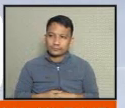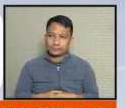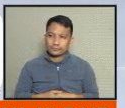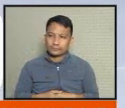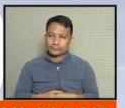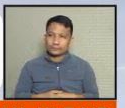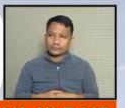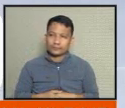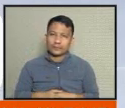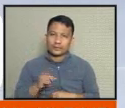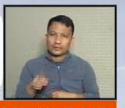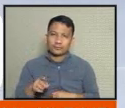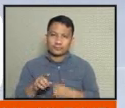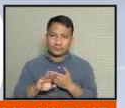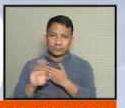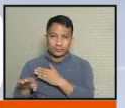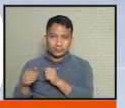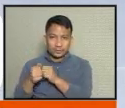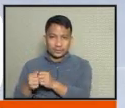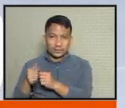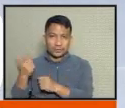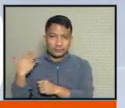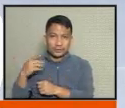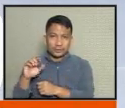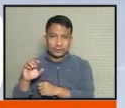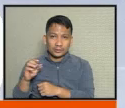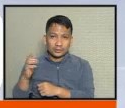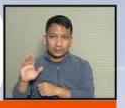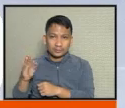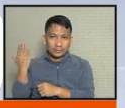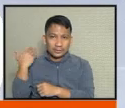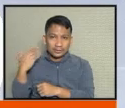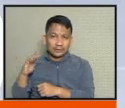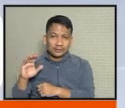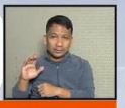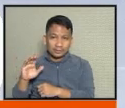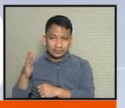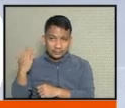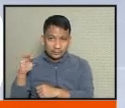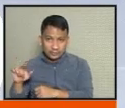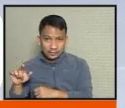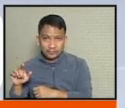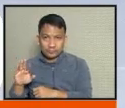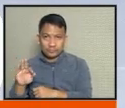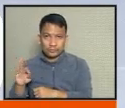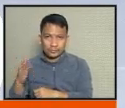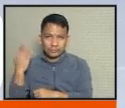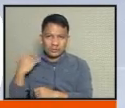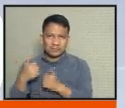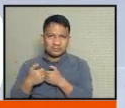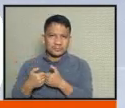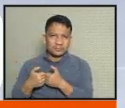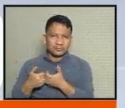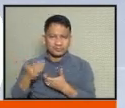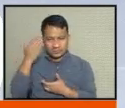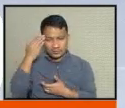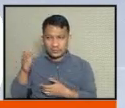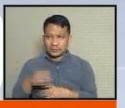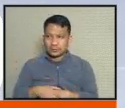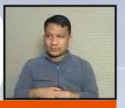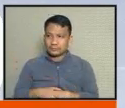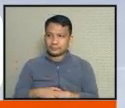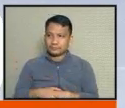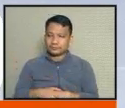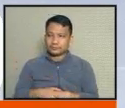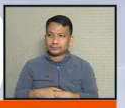excuse me. Nakipagbalikan siya sa kanyang ex. Opo. Boyfriend. Childhood sweetheart siguro. Ewan ko. Kasi ako,